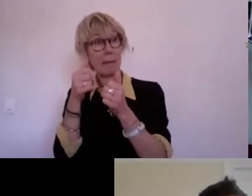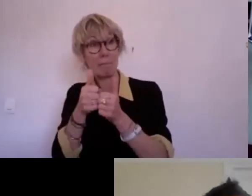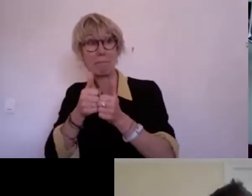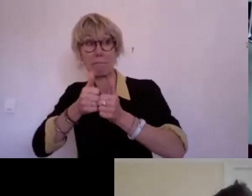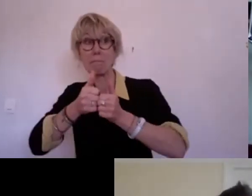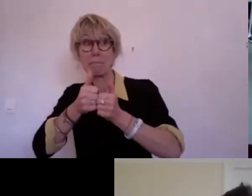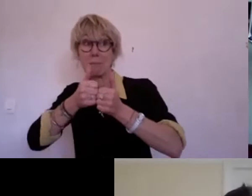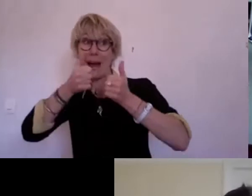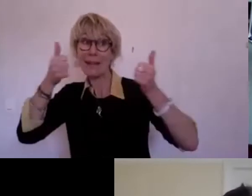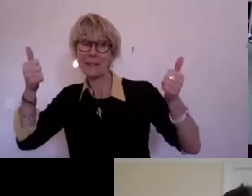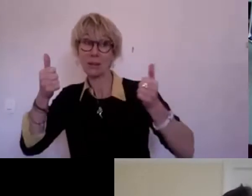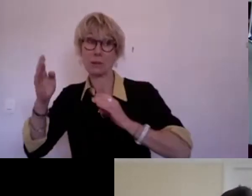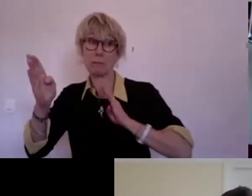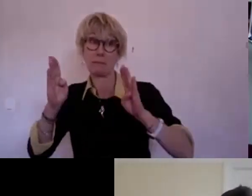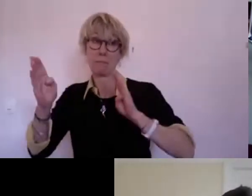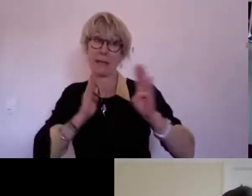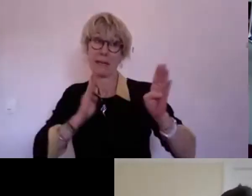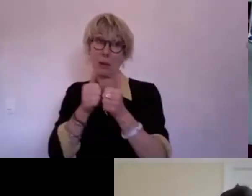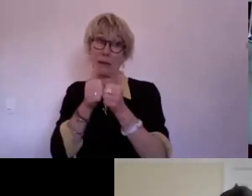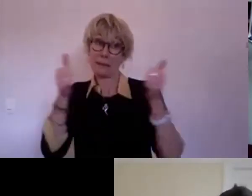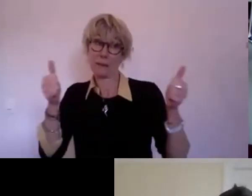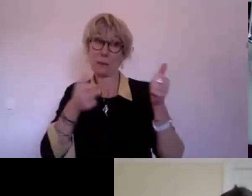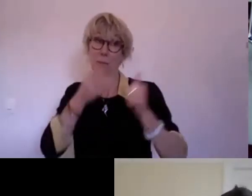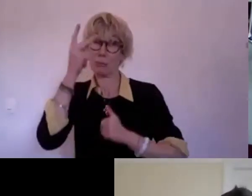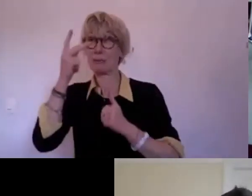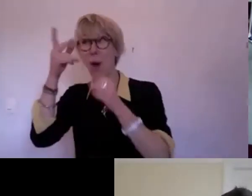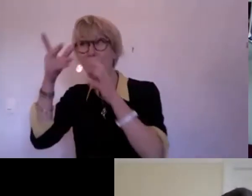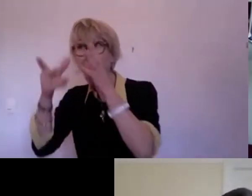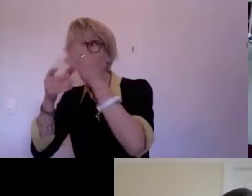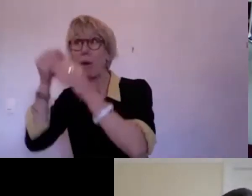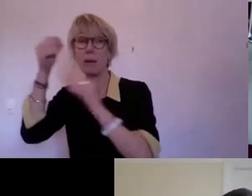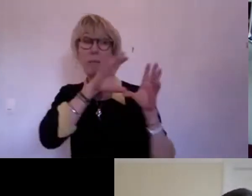un peu autre chose. D'accord, merci. Pauline, est-ce qu'il y a une autre question ?